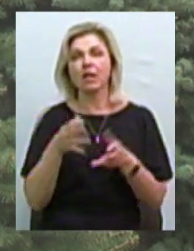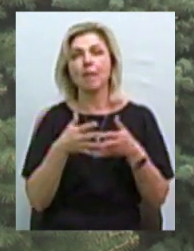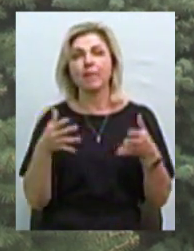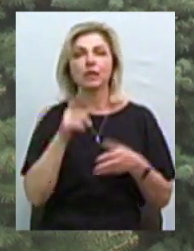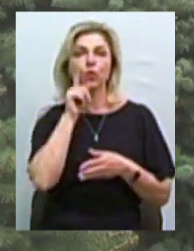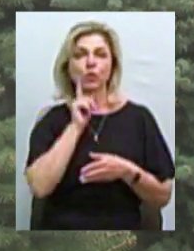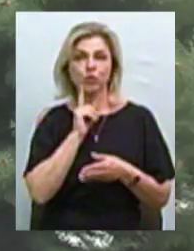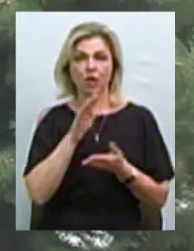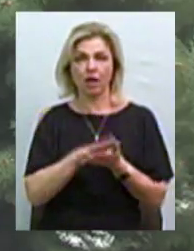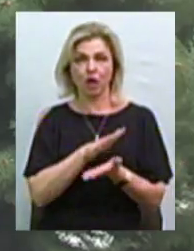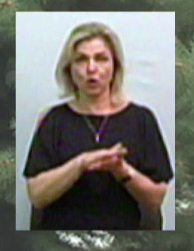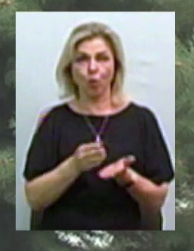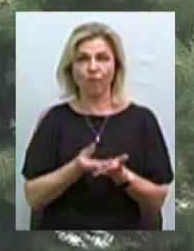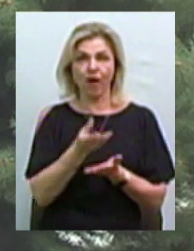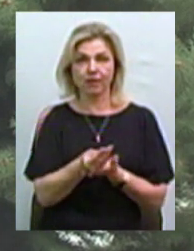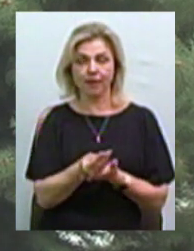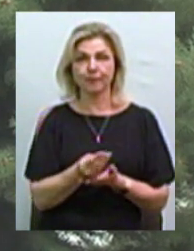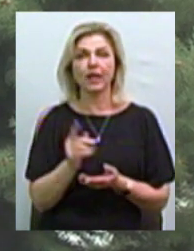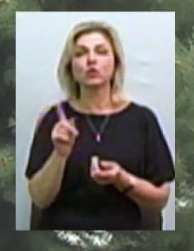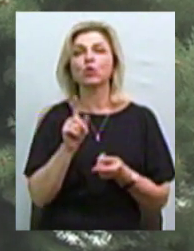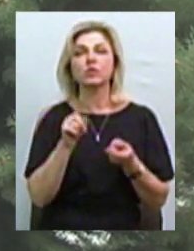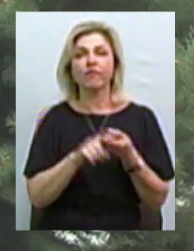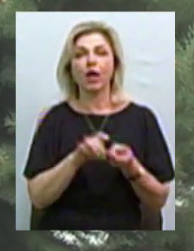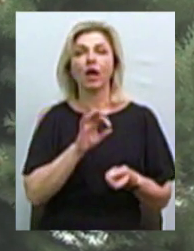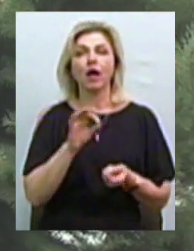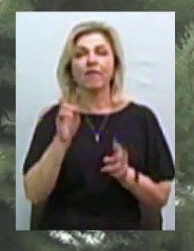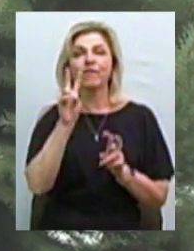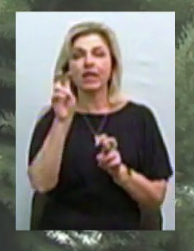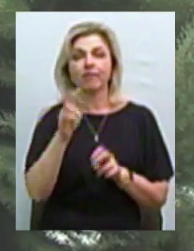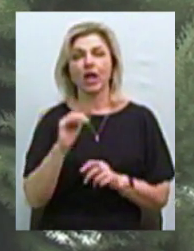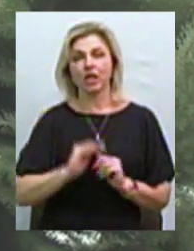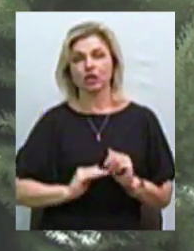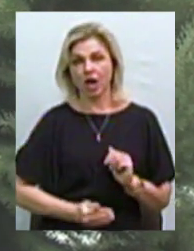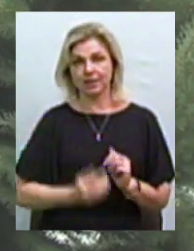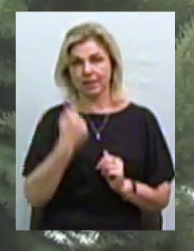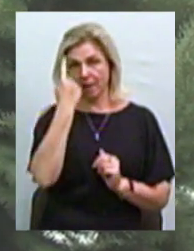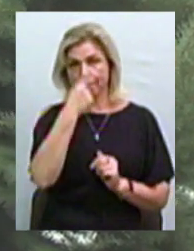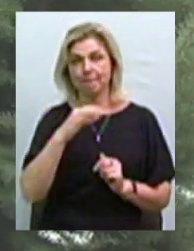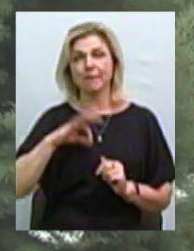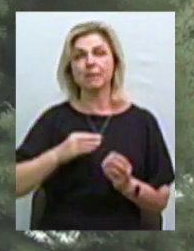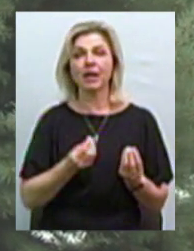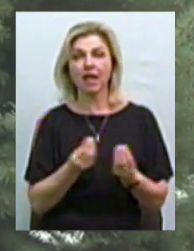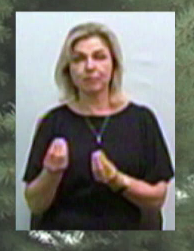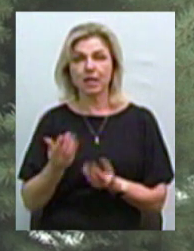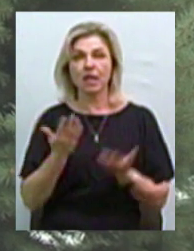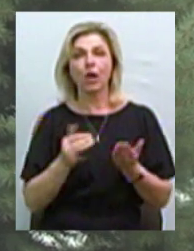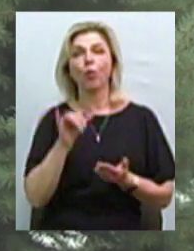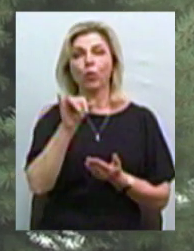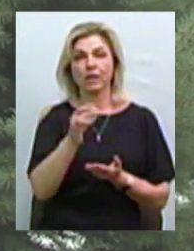зручне розрахування. Що стосується для юридичних осіб, для приватних підприємців та юросіб, якщо у них є